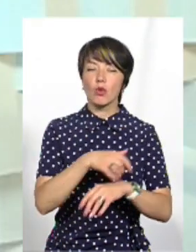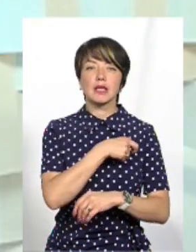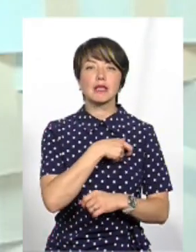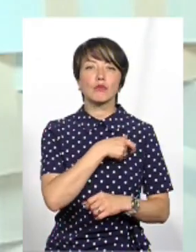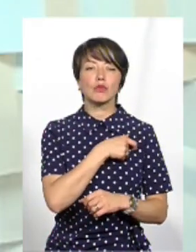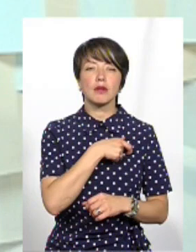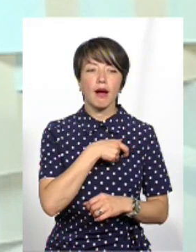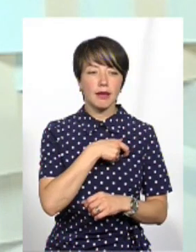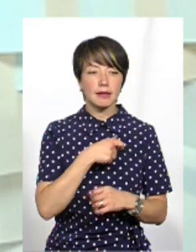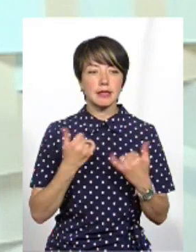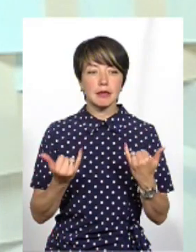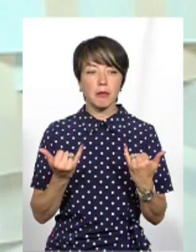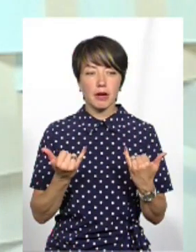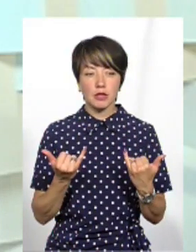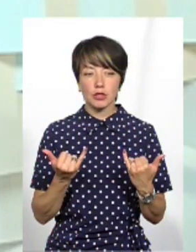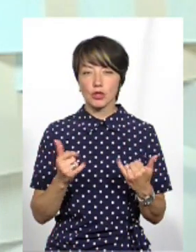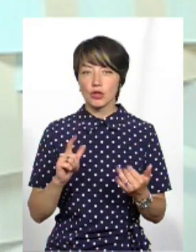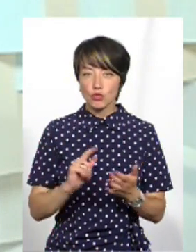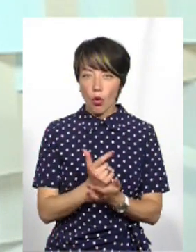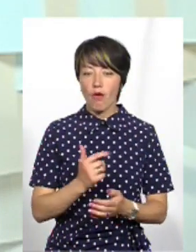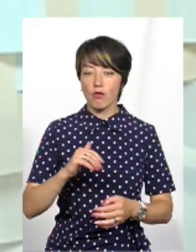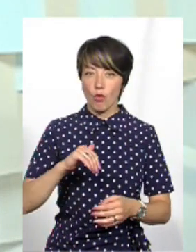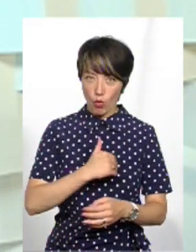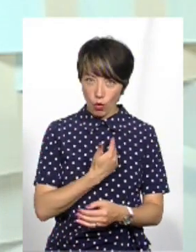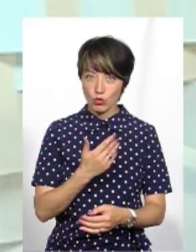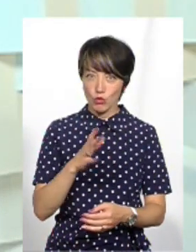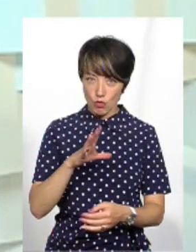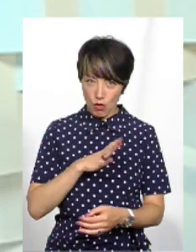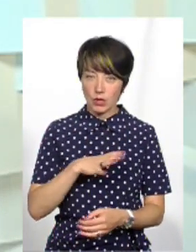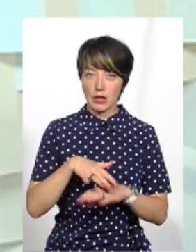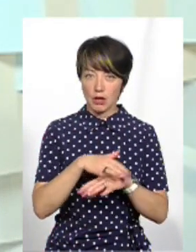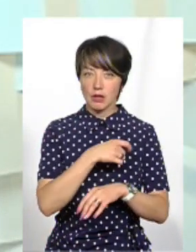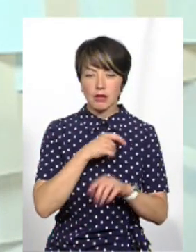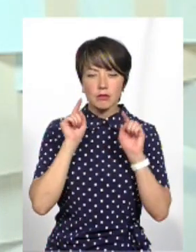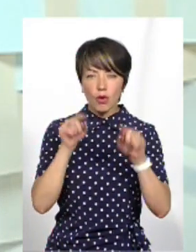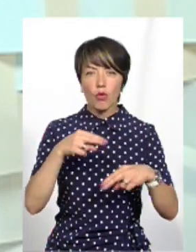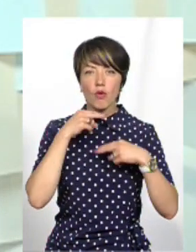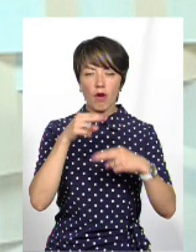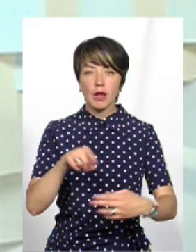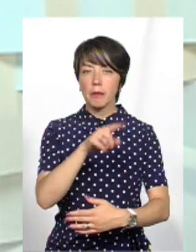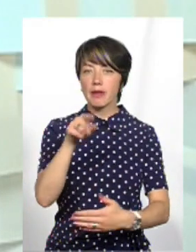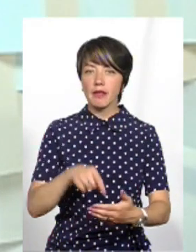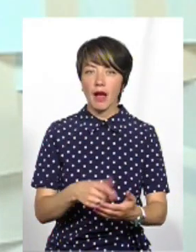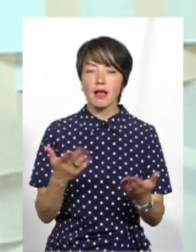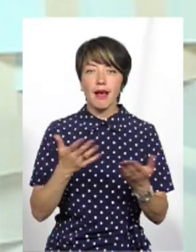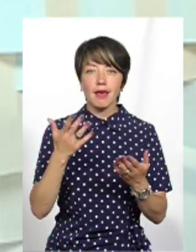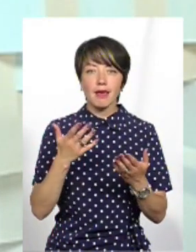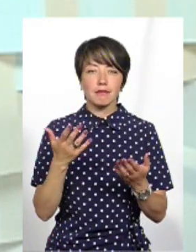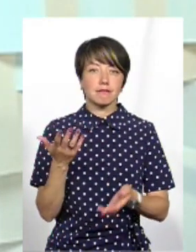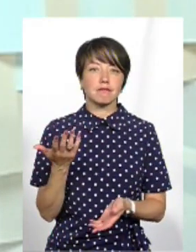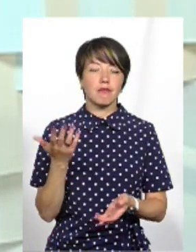депутати, теперішні, які знову ж таки ними хочуть бути, те, що вони так звертають увагу на ті питання, які в тренді.